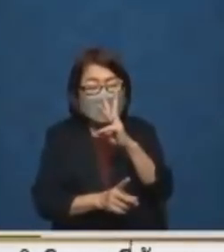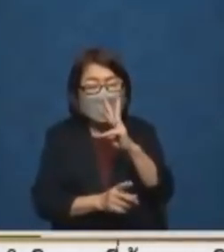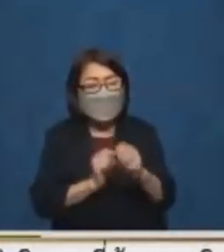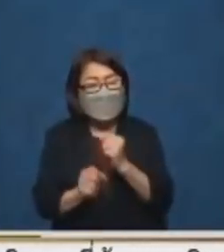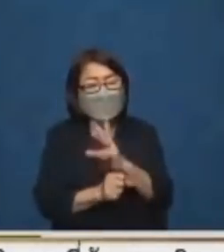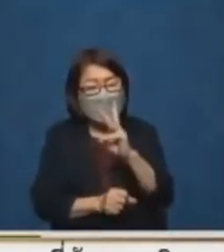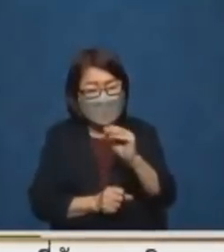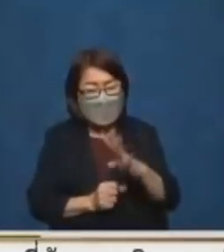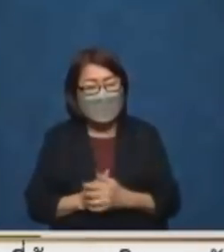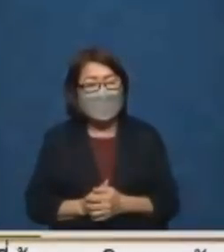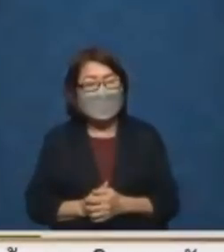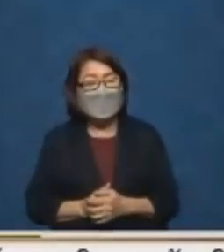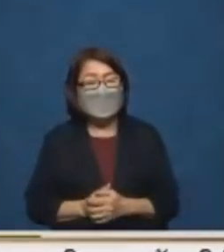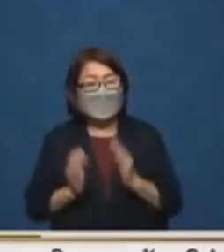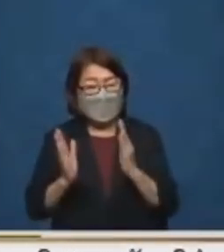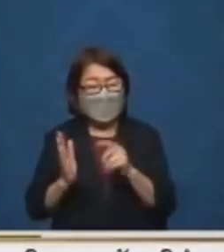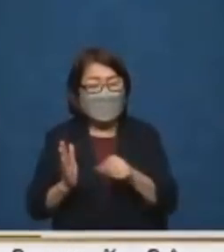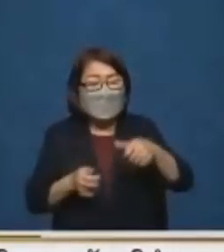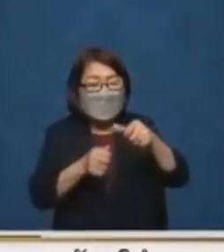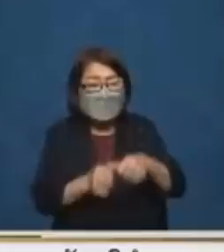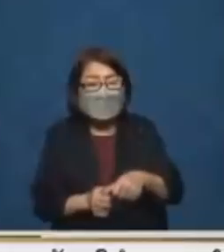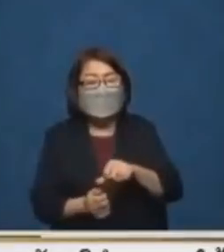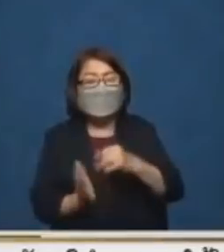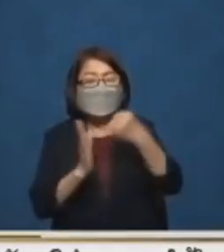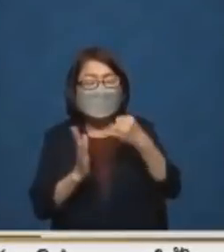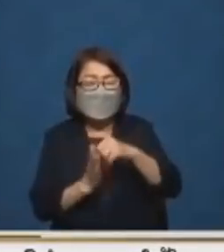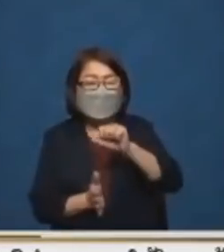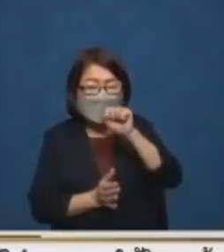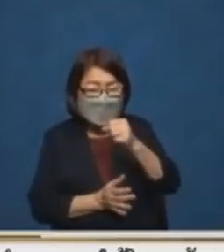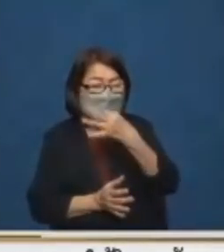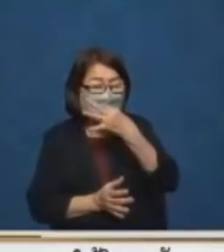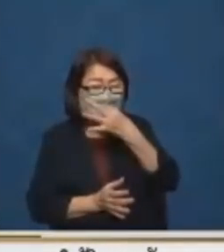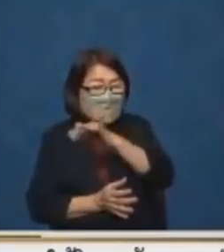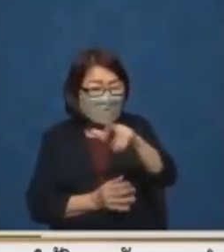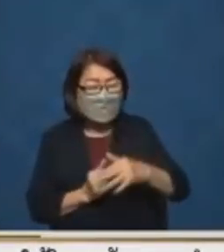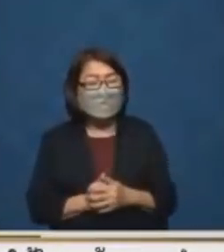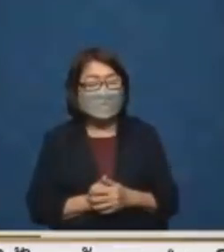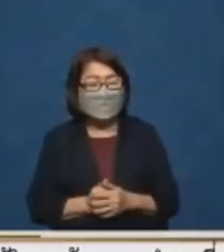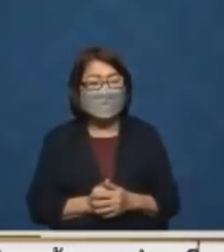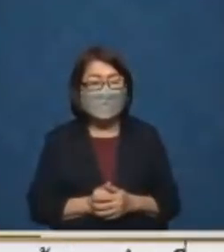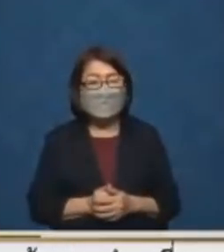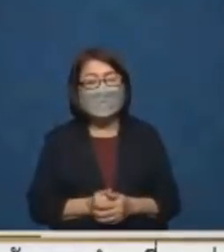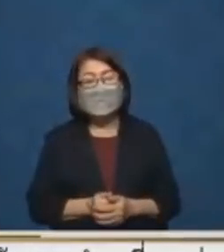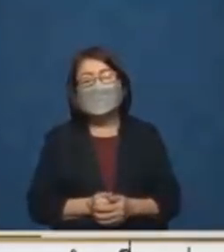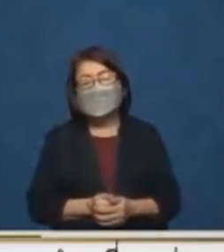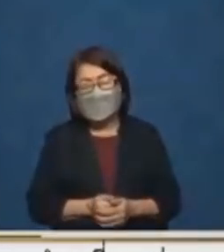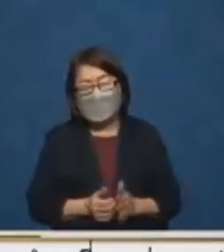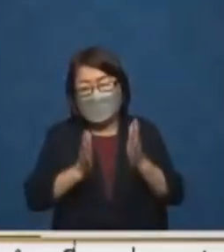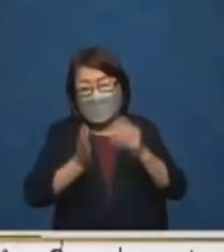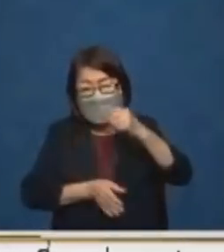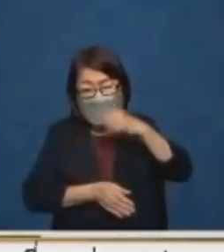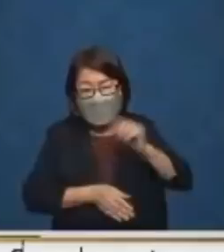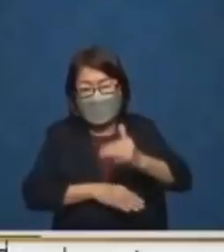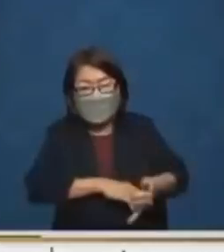4คาสเตอร์สมุทษาคอนปลอยให้มการขนคนต่างด้าวเข้าประ